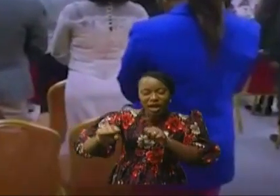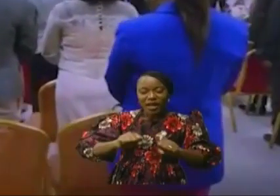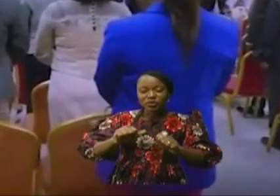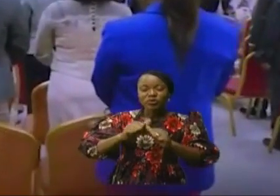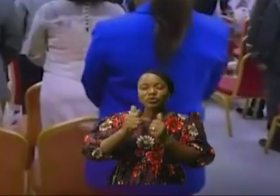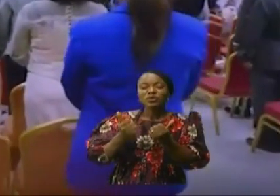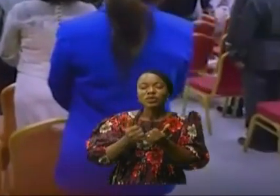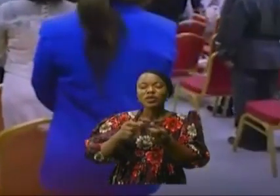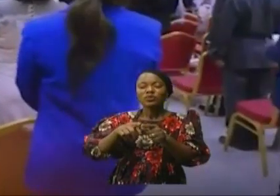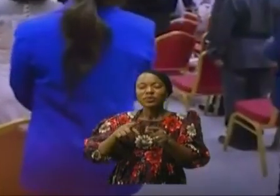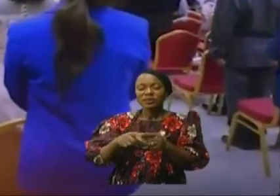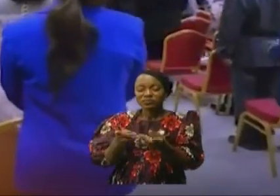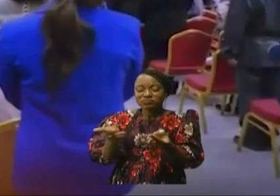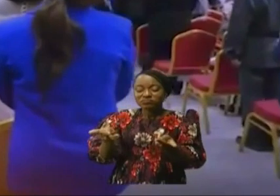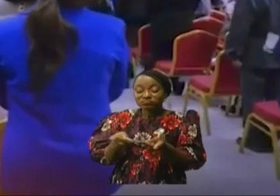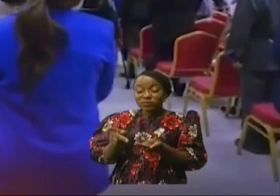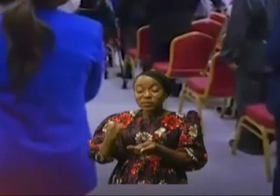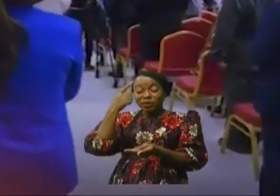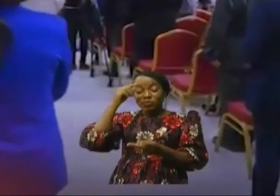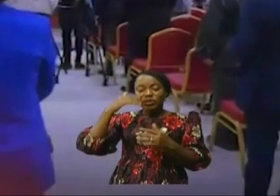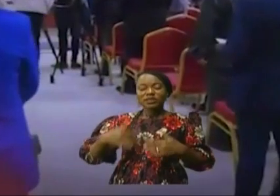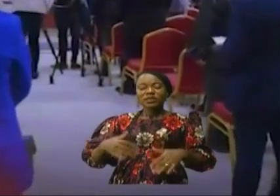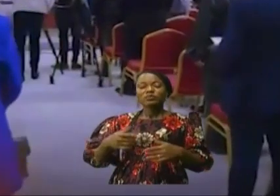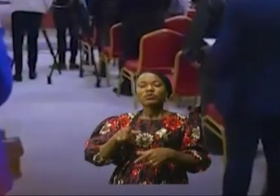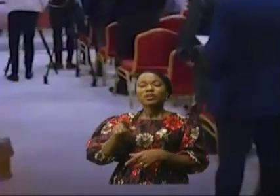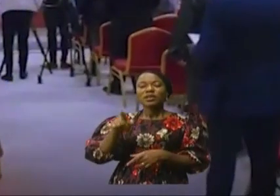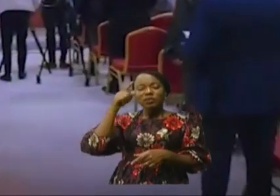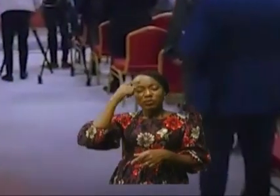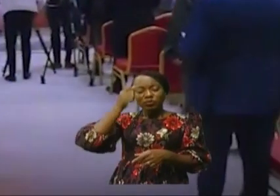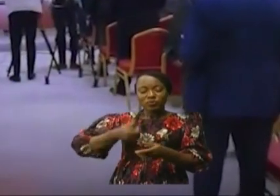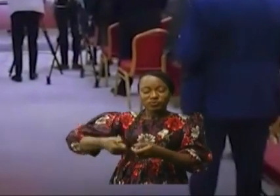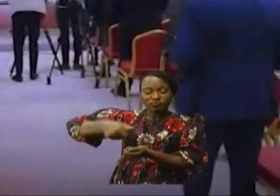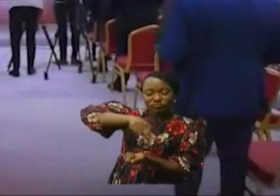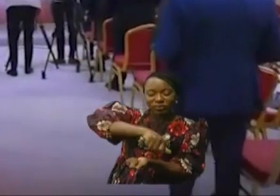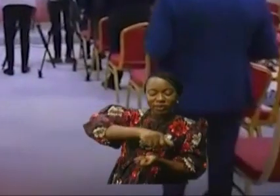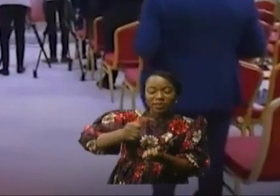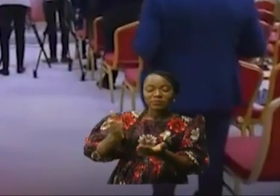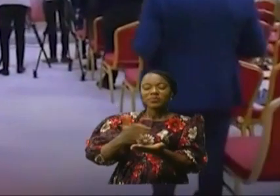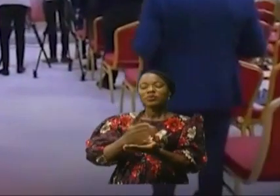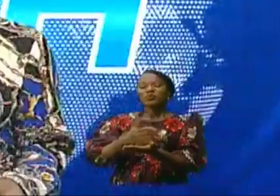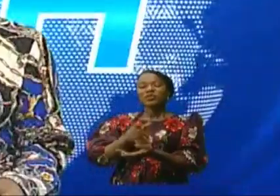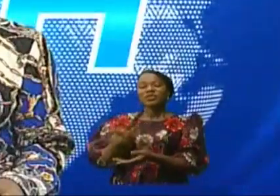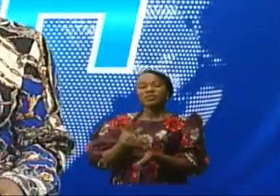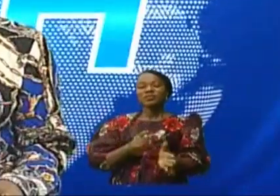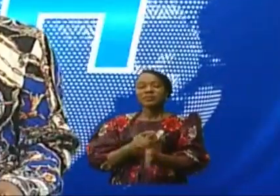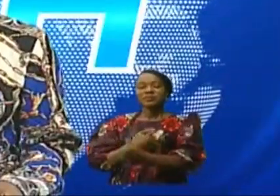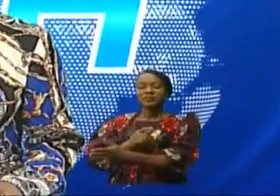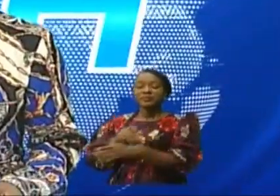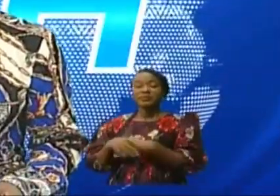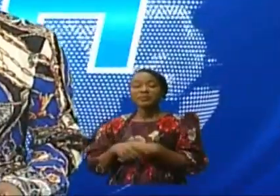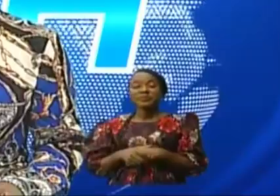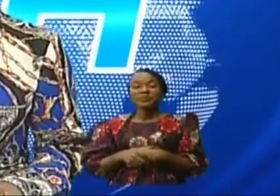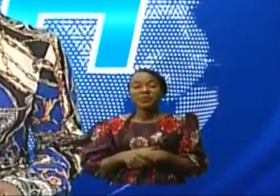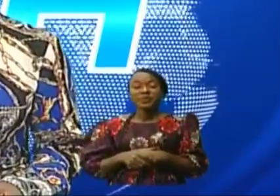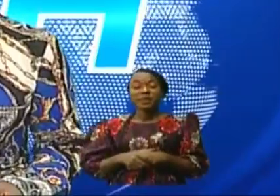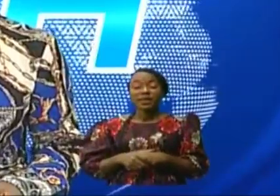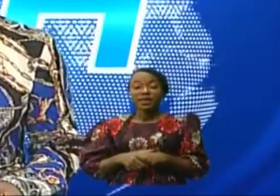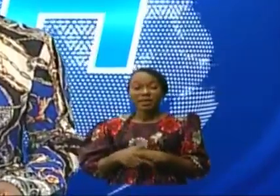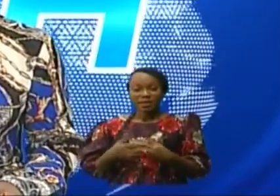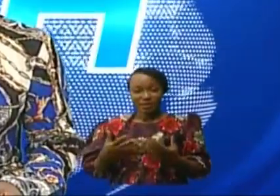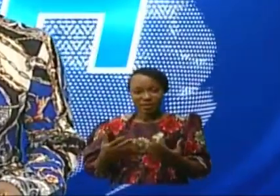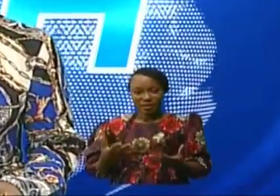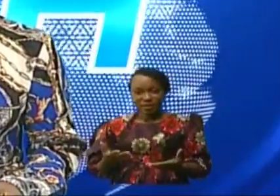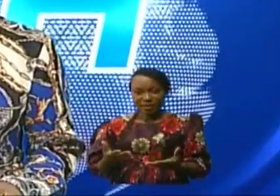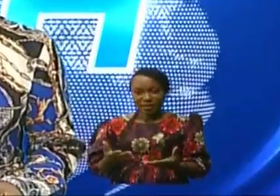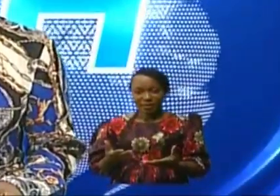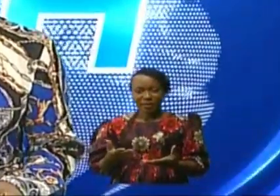CEPAS a servi de cadre pour cette cérémonie de baptême de cet ouvrage. Les prestations folkloriques de